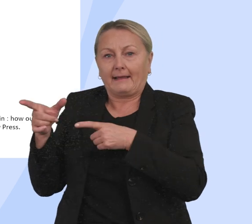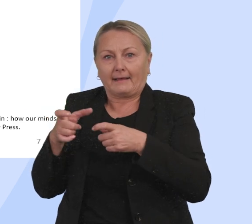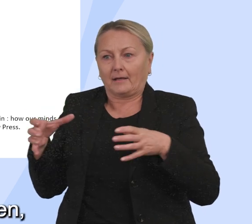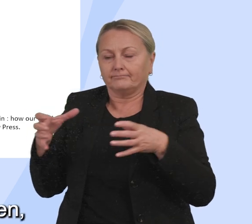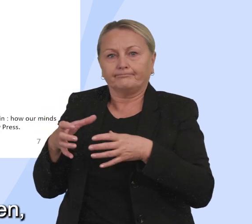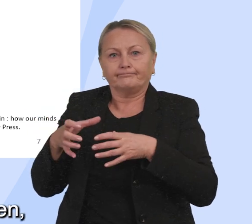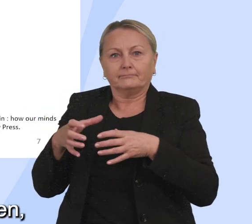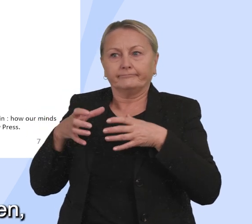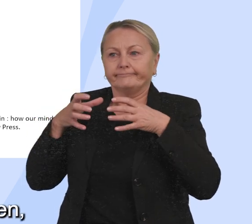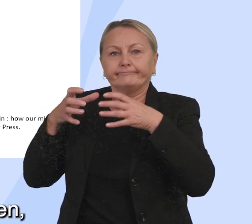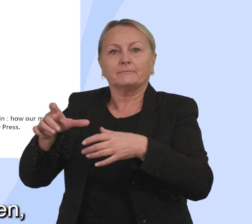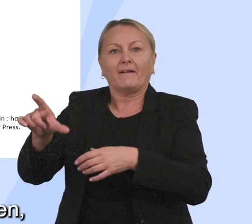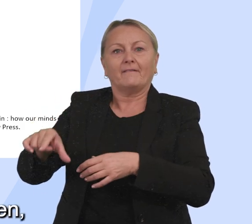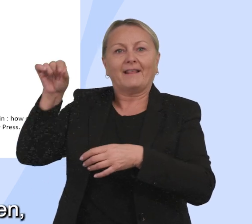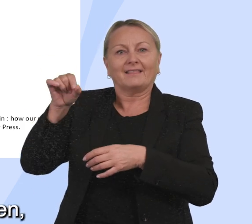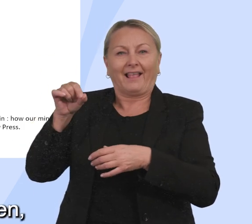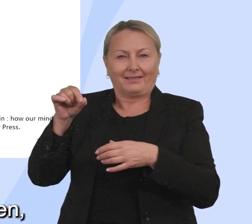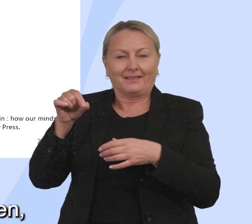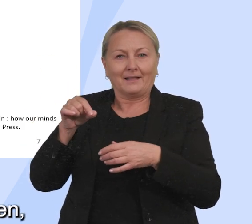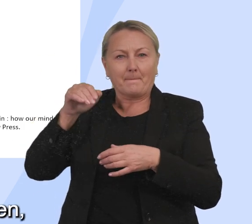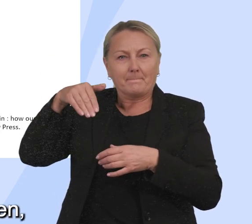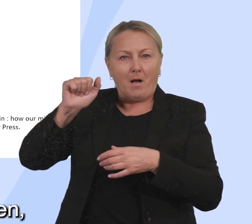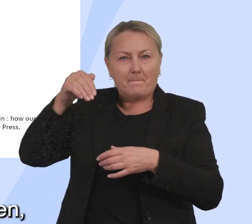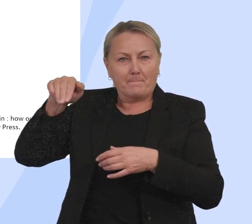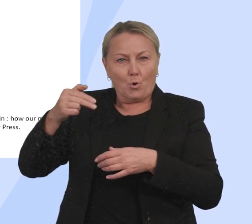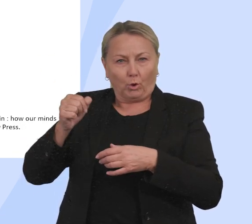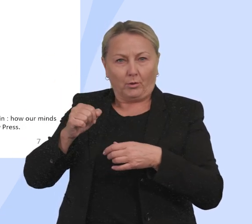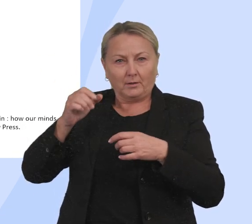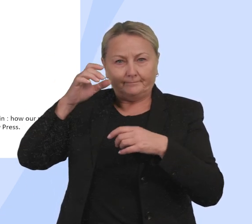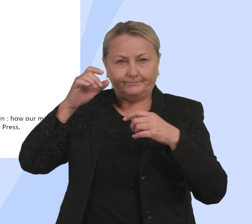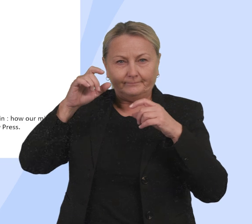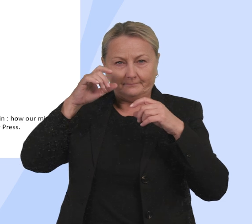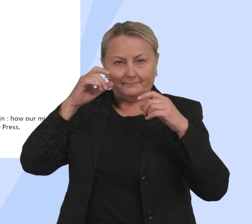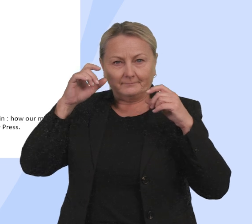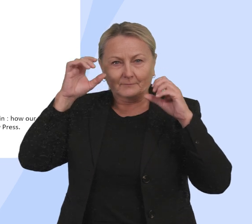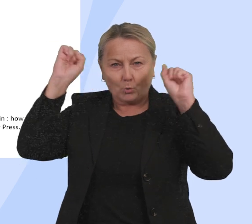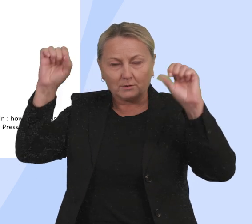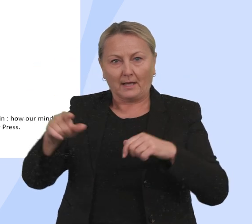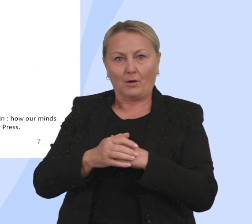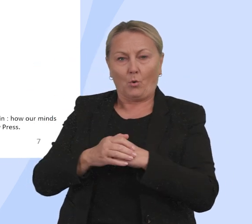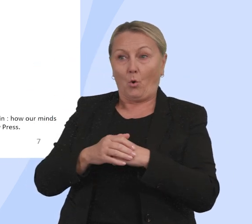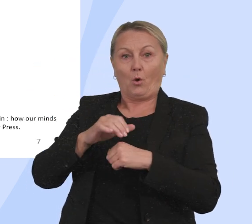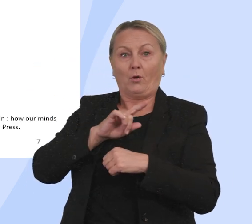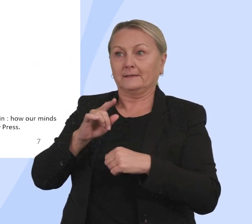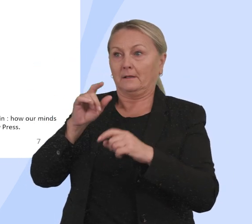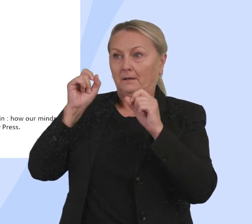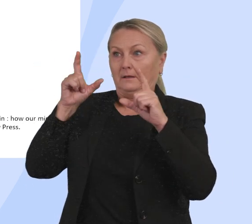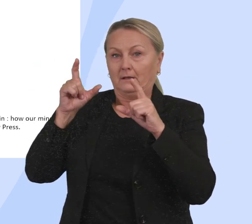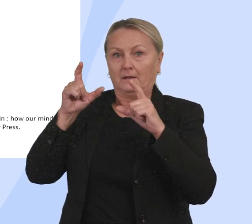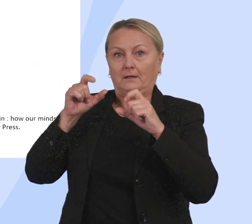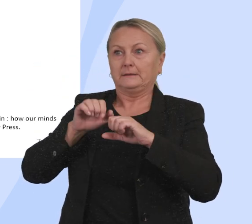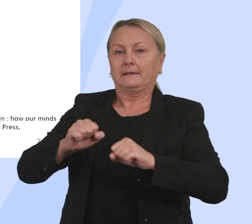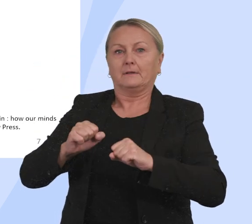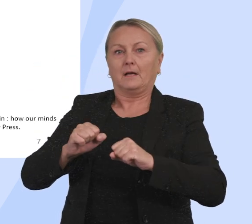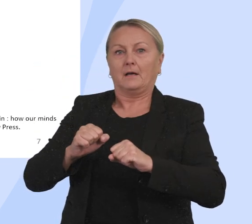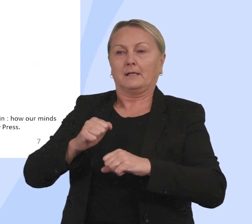eksempel. Og i det øjeblik, han får øje på den, så stivner han. Han bliver vagtsom. Han trækker skuldrene sammen.